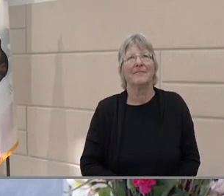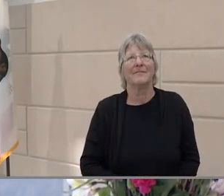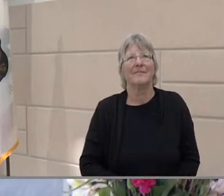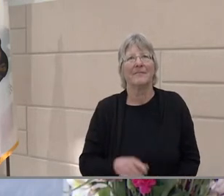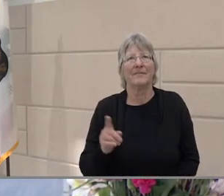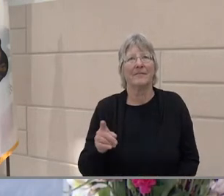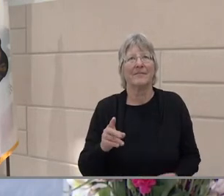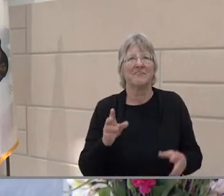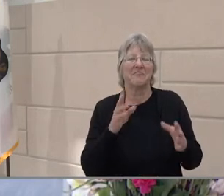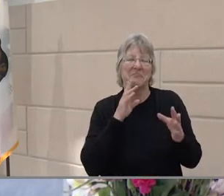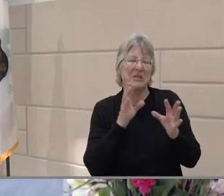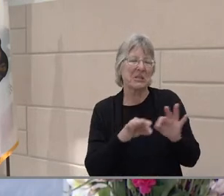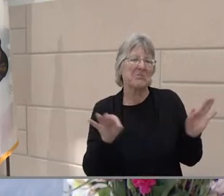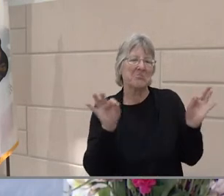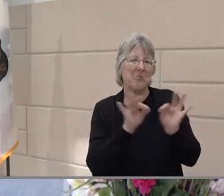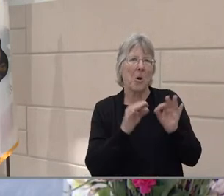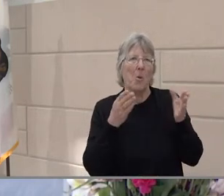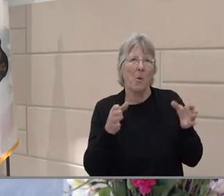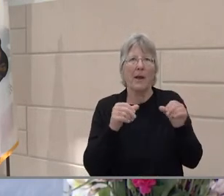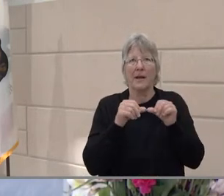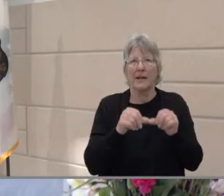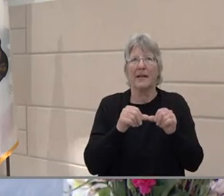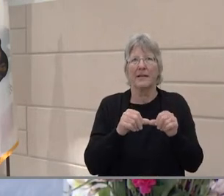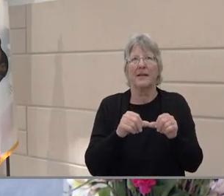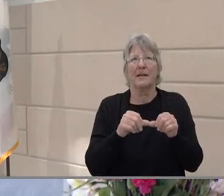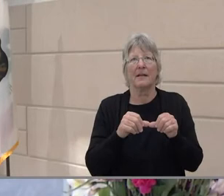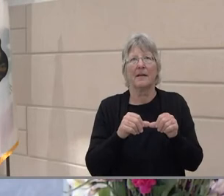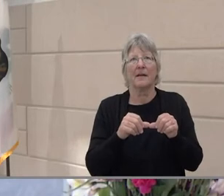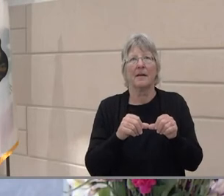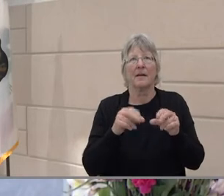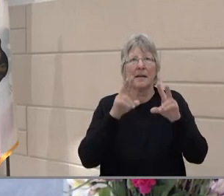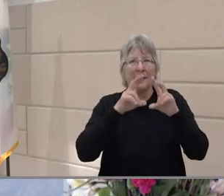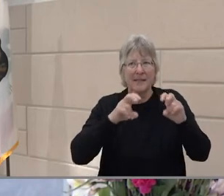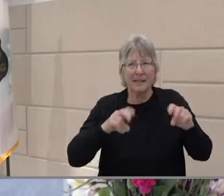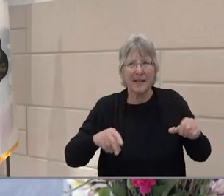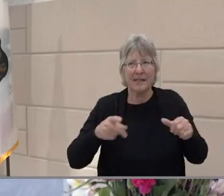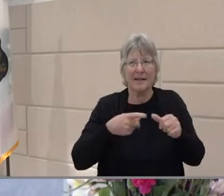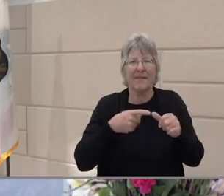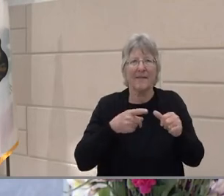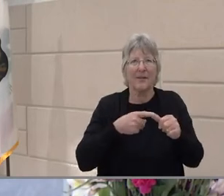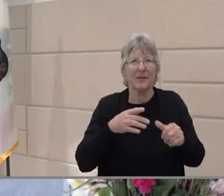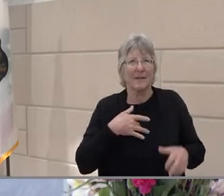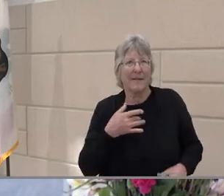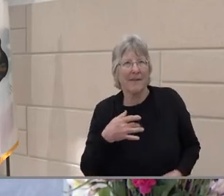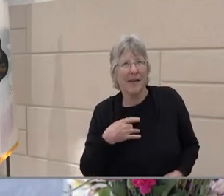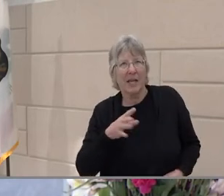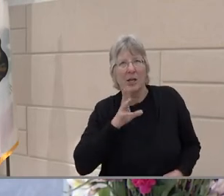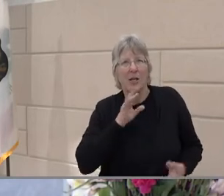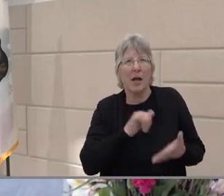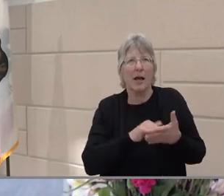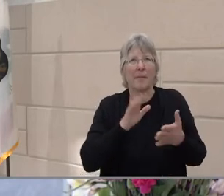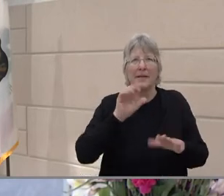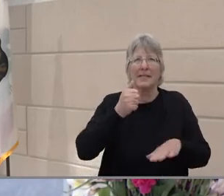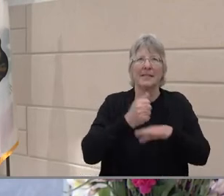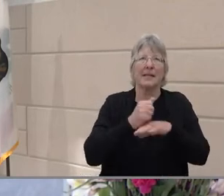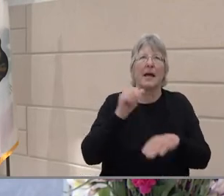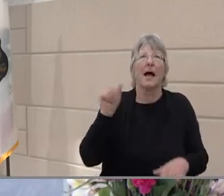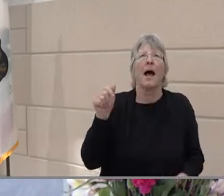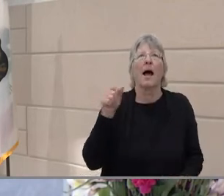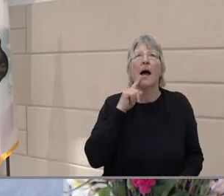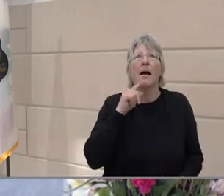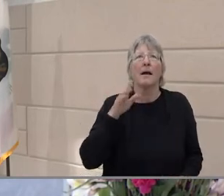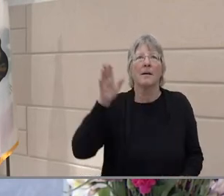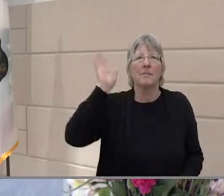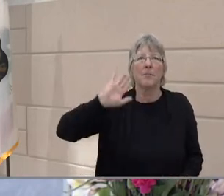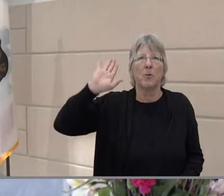វាគមន៍ហើយលោកយល់ឃើញថាគឺជាកិច្ចការមួយដ៏មានត